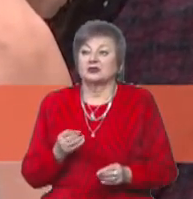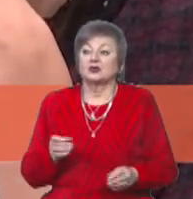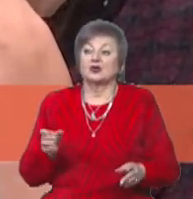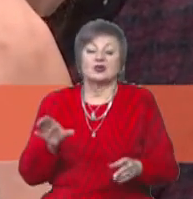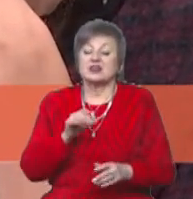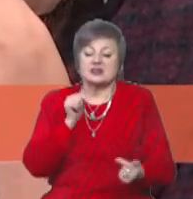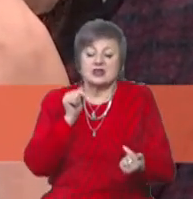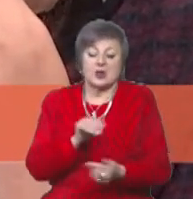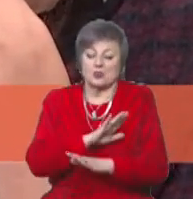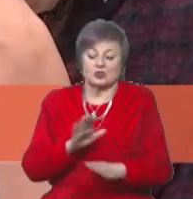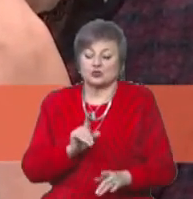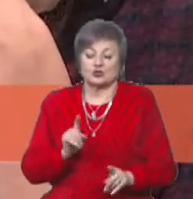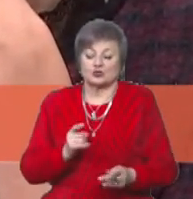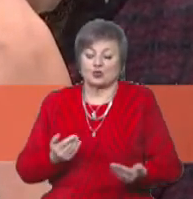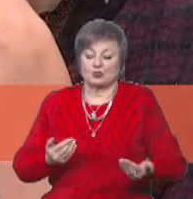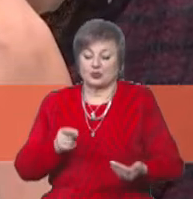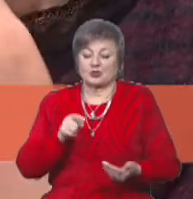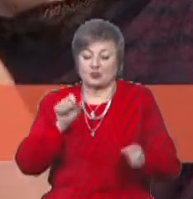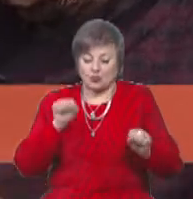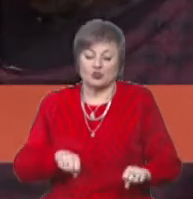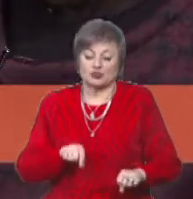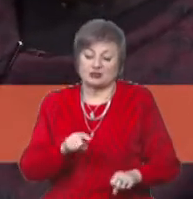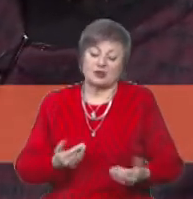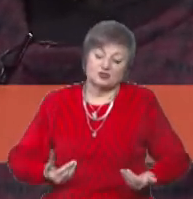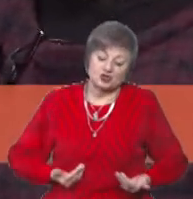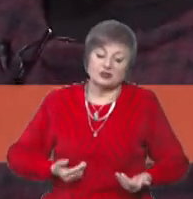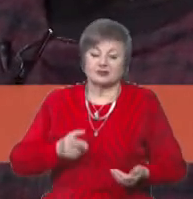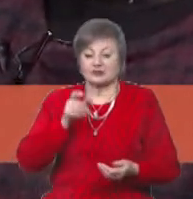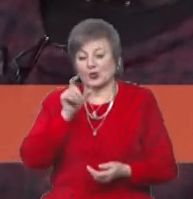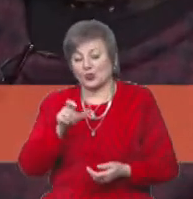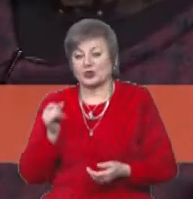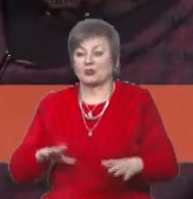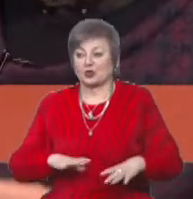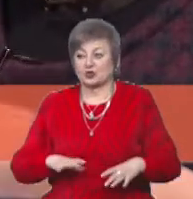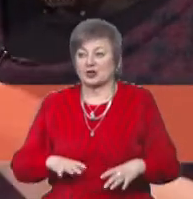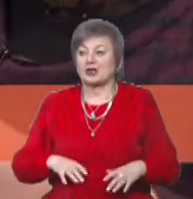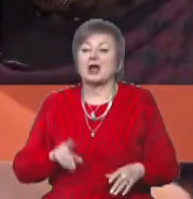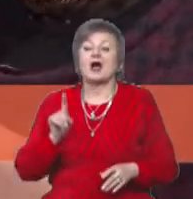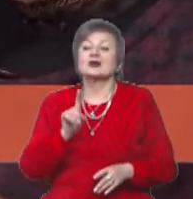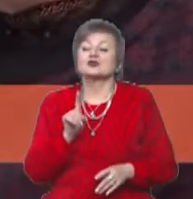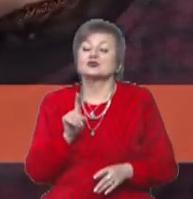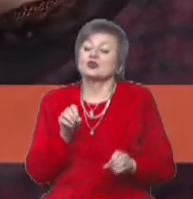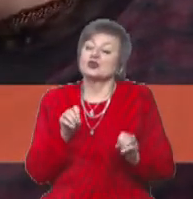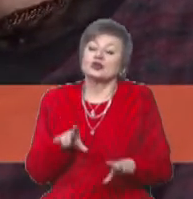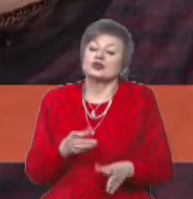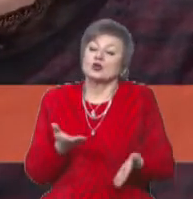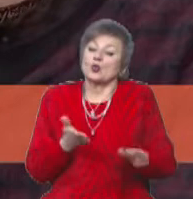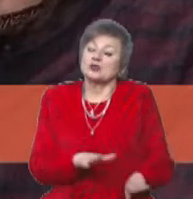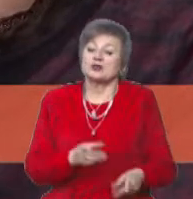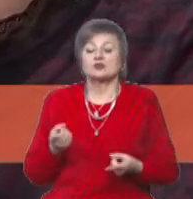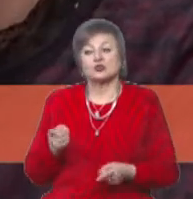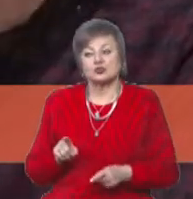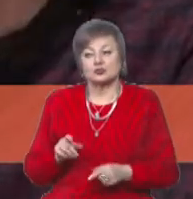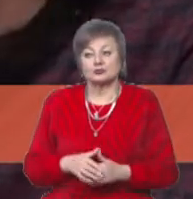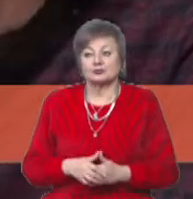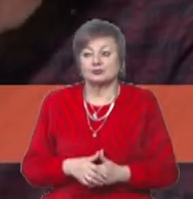не приспособленное для нахождения ни человека, ни животных. Что переконало не просто залишитись, а стати той третьей, яка тепер